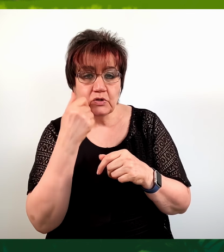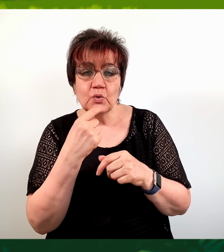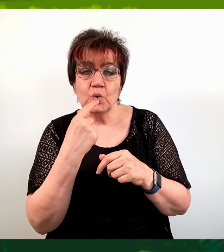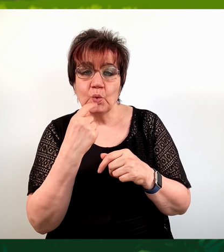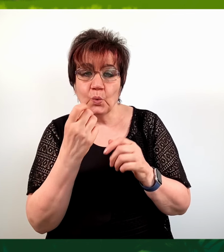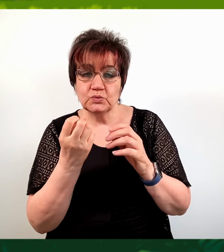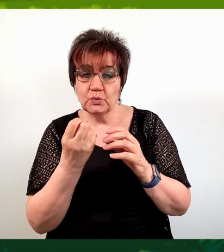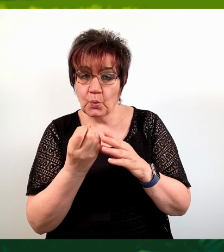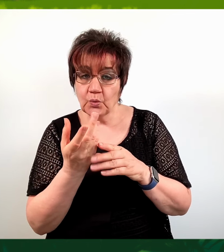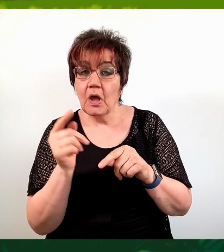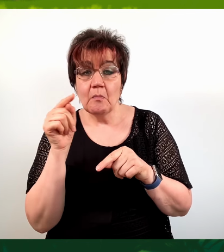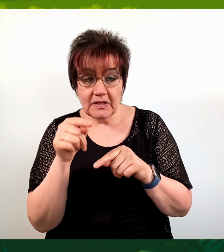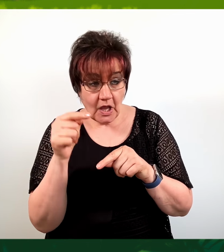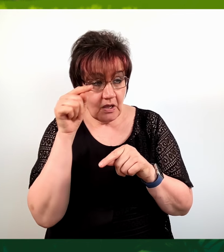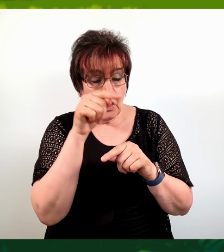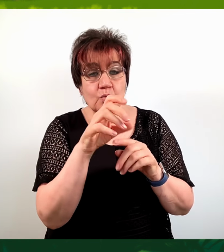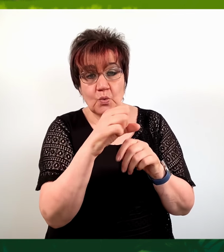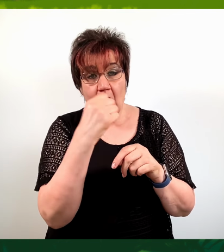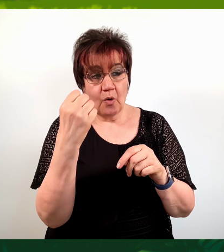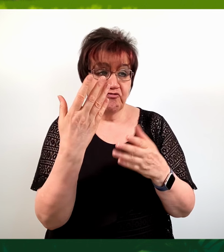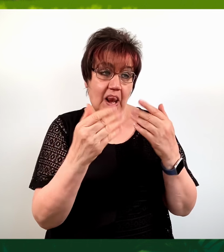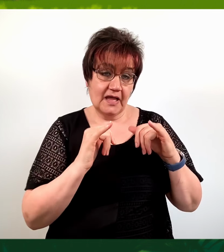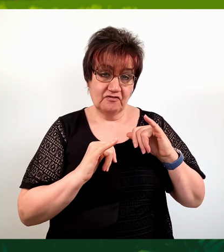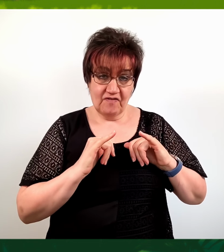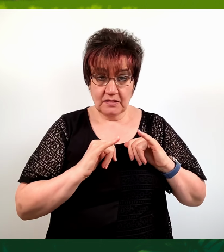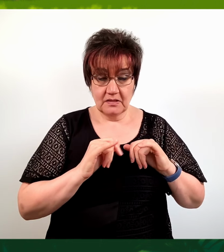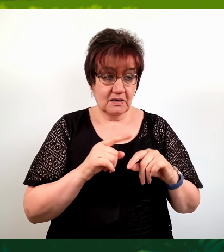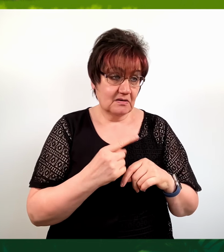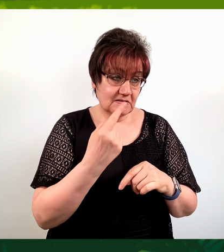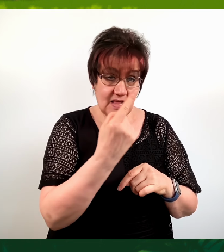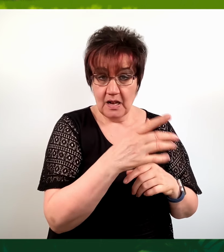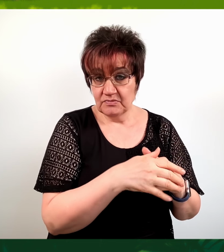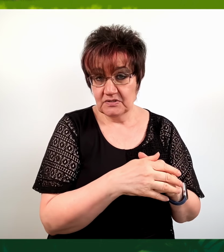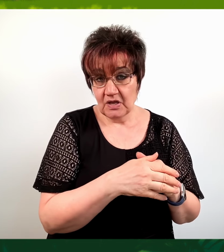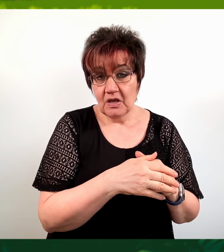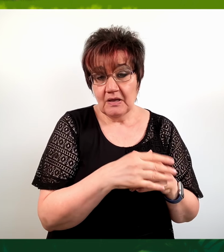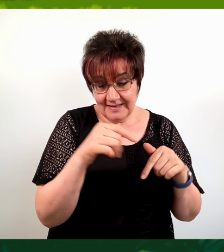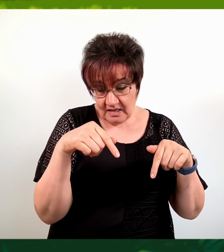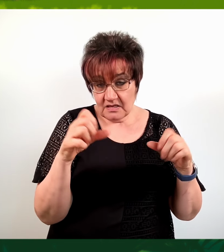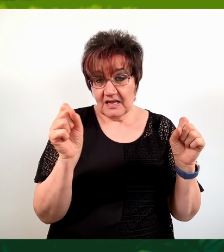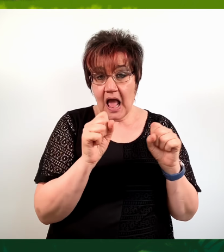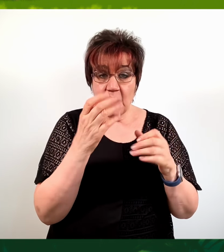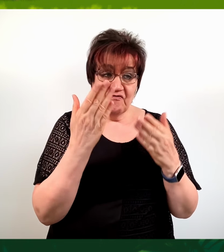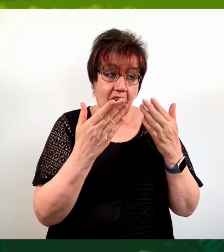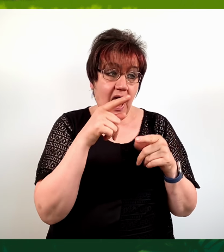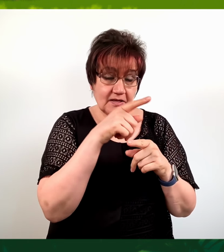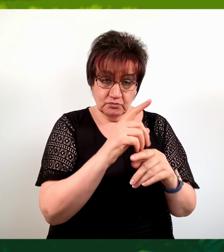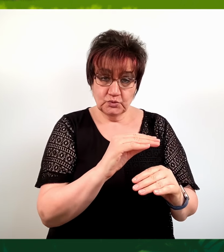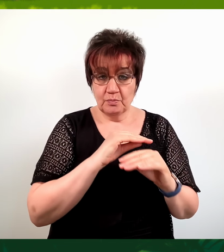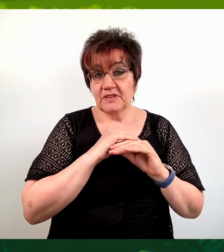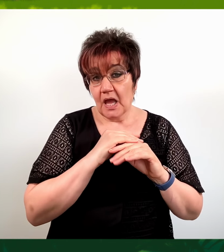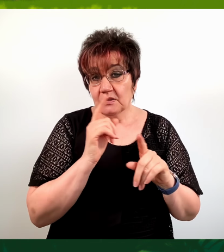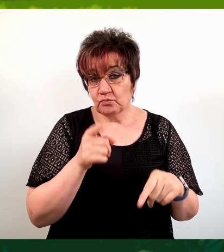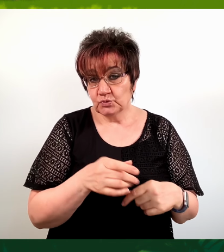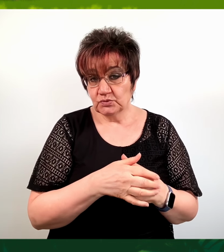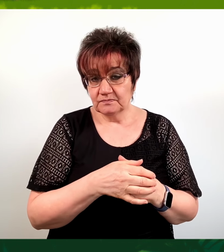mein liebes Kind, es wird draußen ein Wanderer stehen, der bei dem kalten Wetter ein Dach über den Kopf sucht.